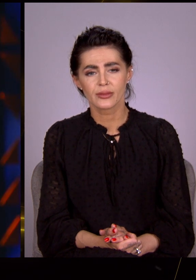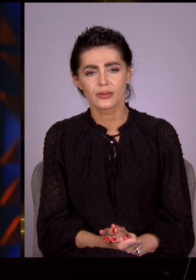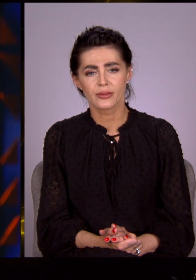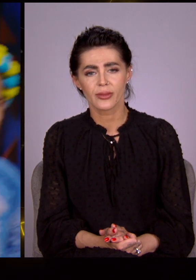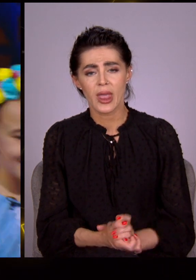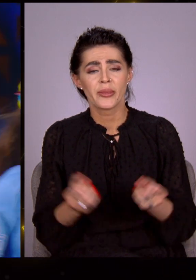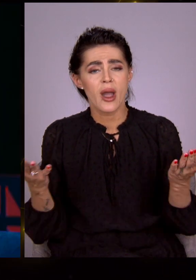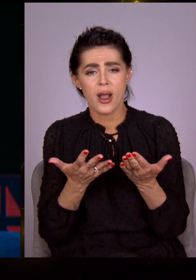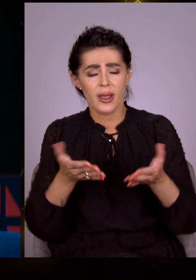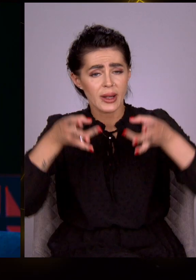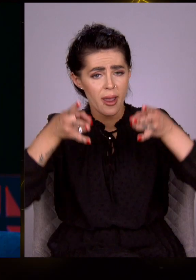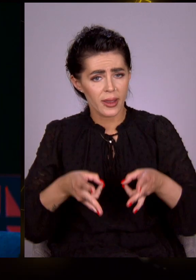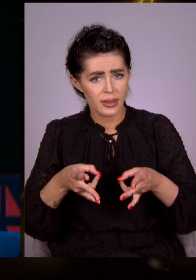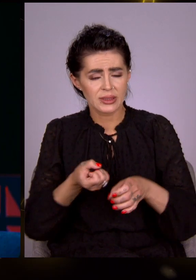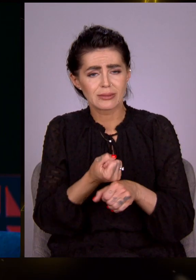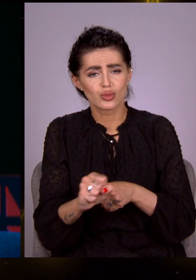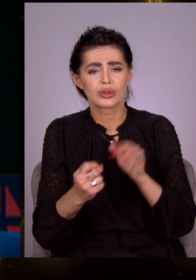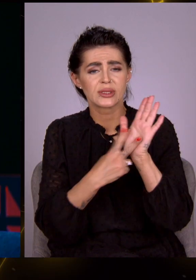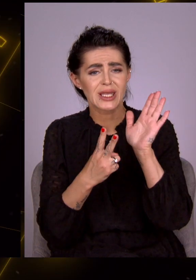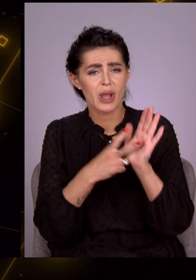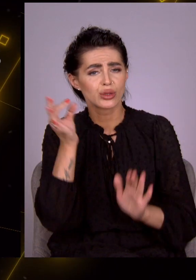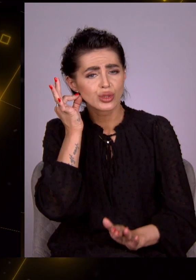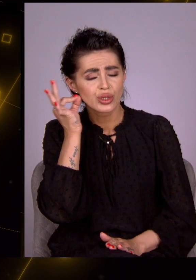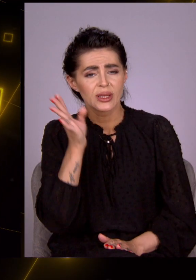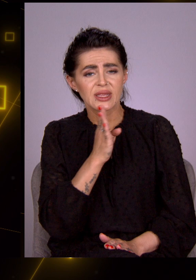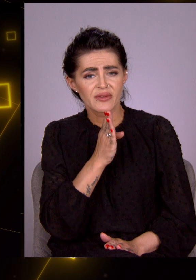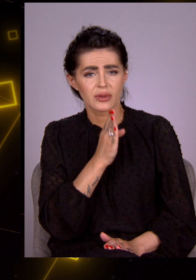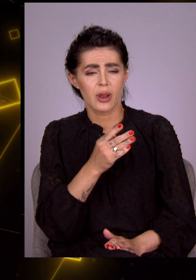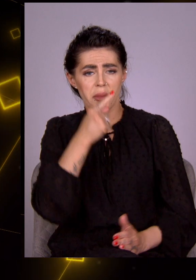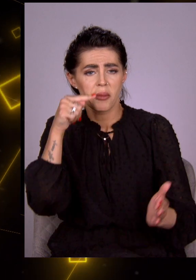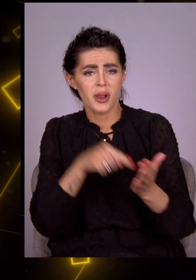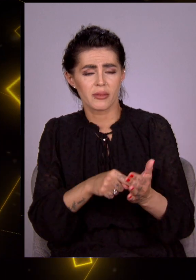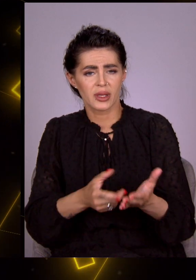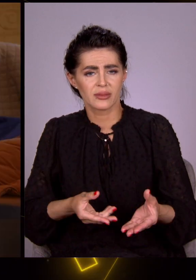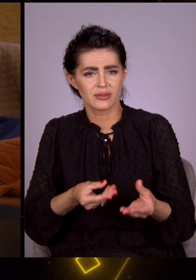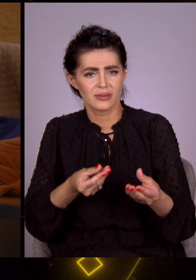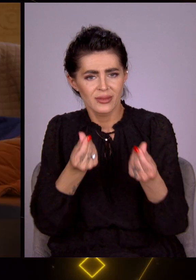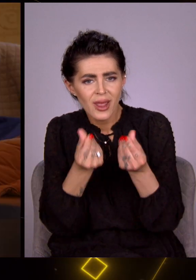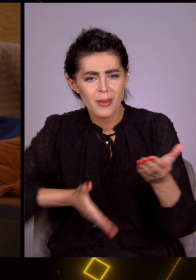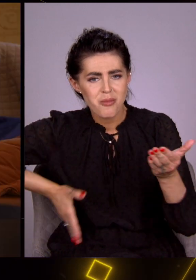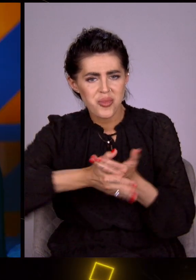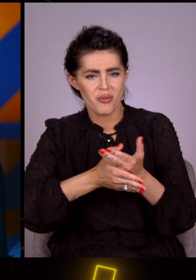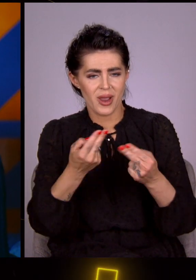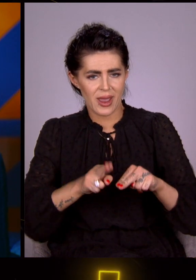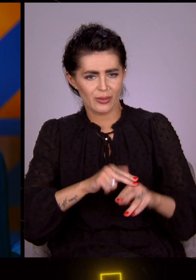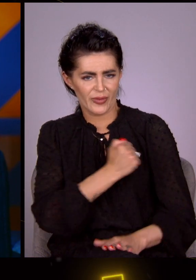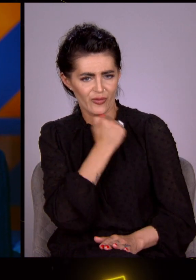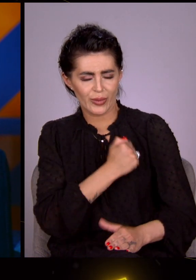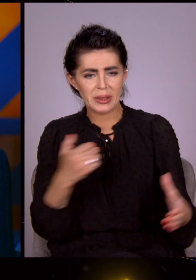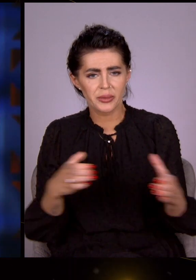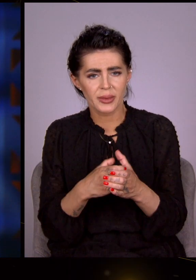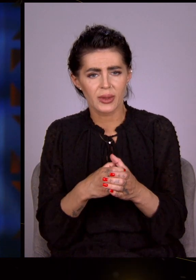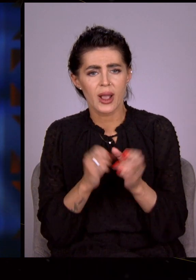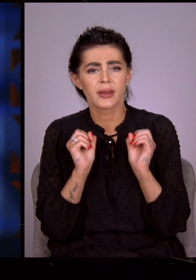Яка трагедія змусила 7-річну дитину стати спонсором військової бригади? Як саме їй вдалося заробити